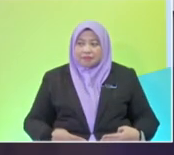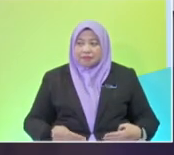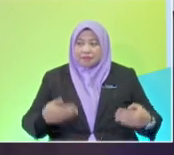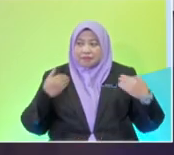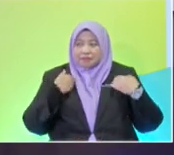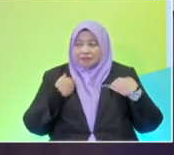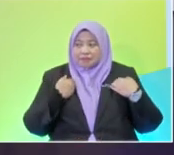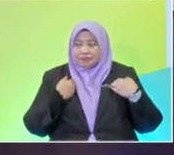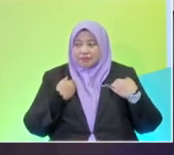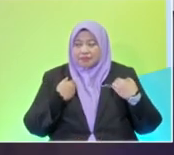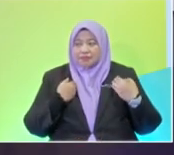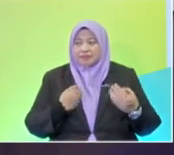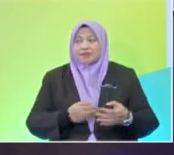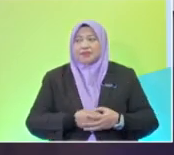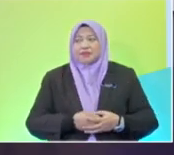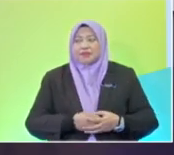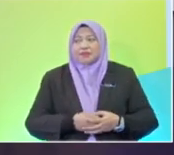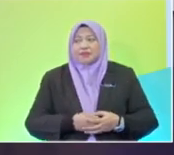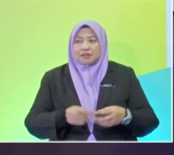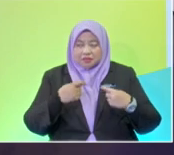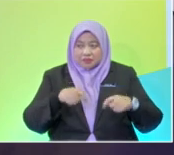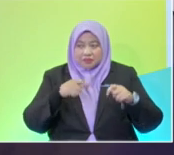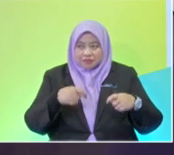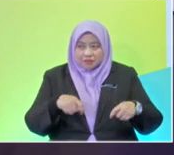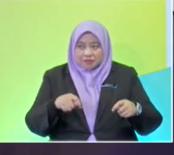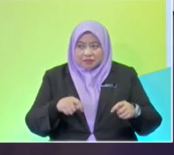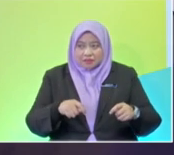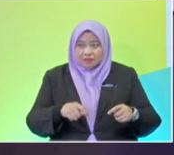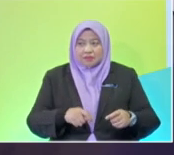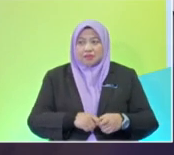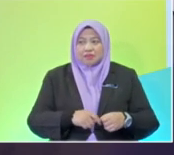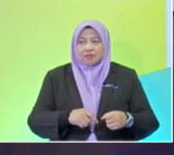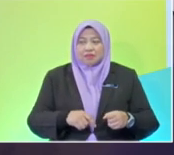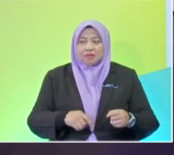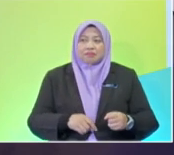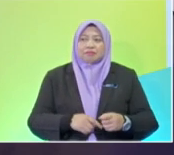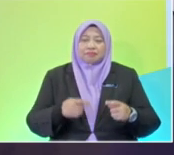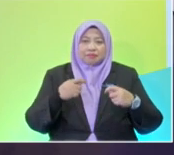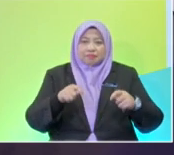ada Oke jadi saya coba semuanya